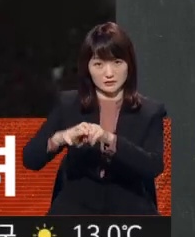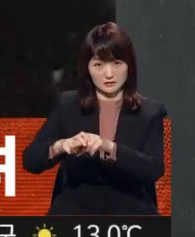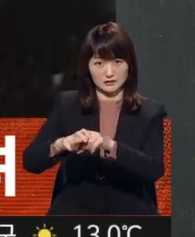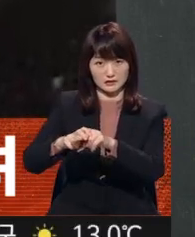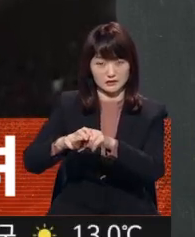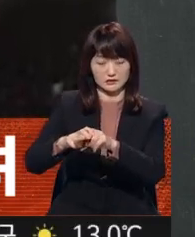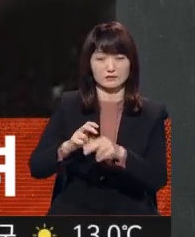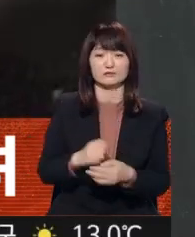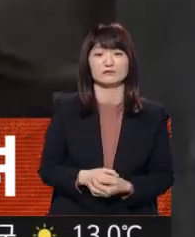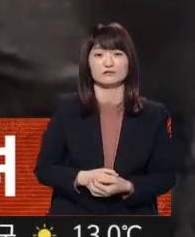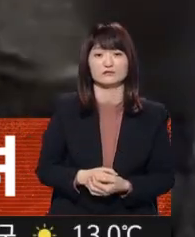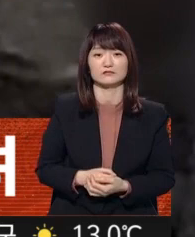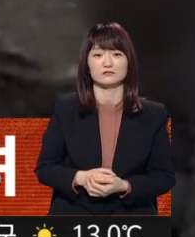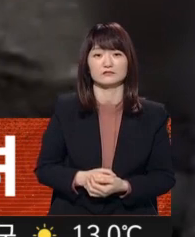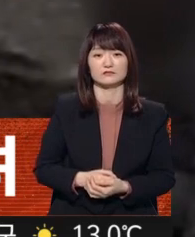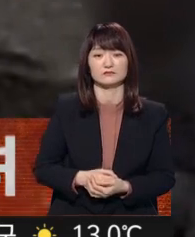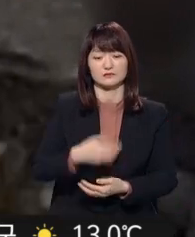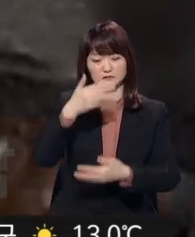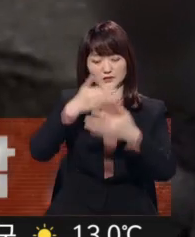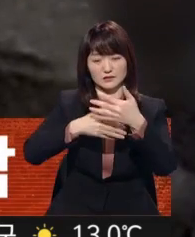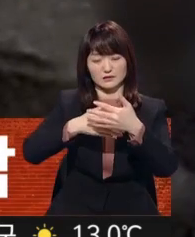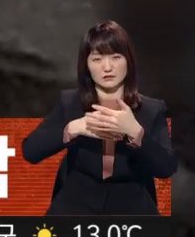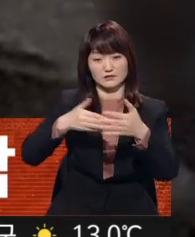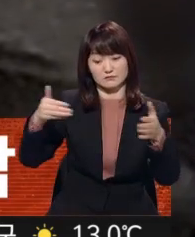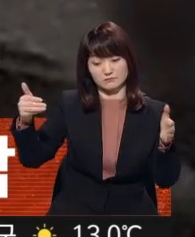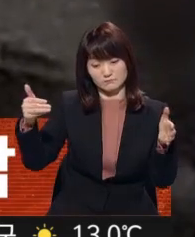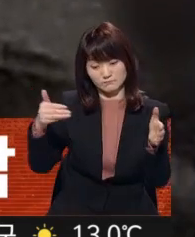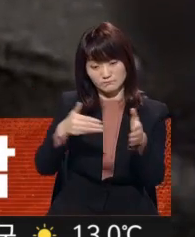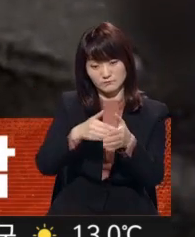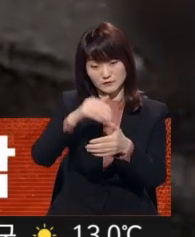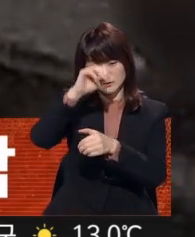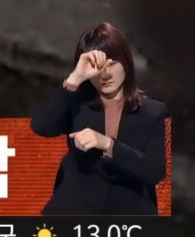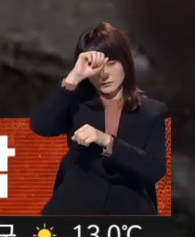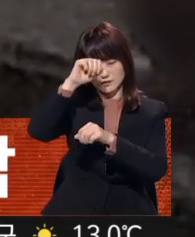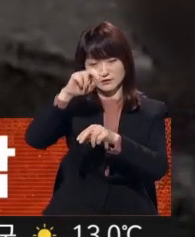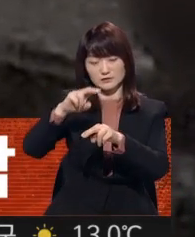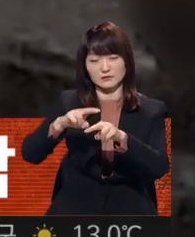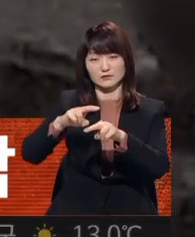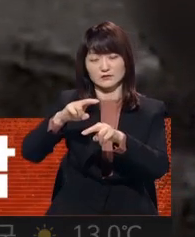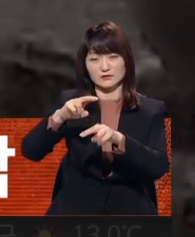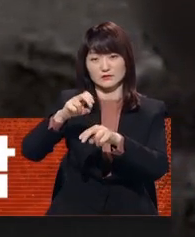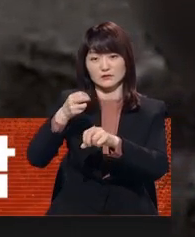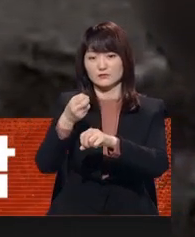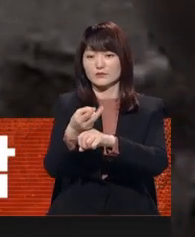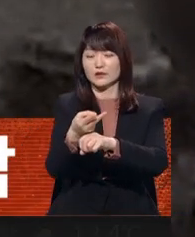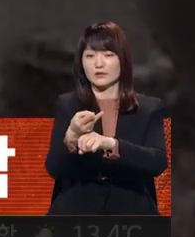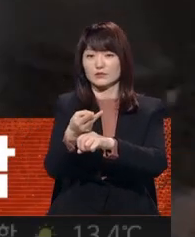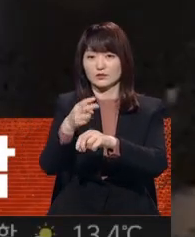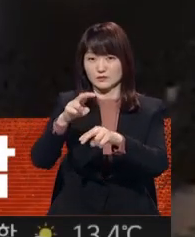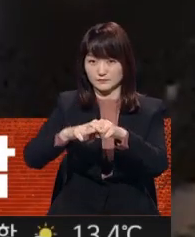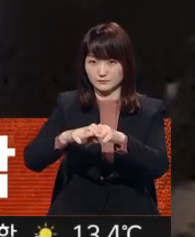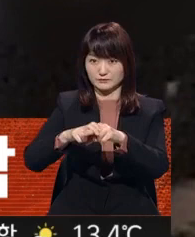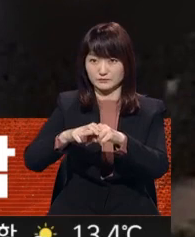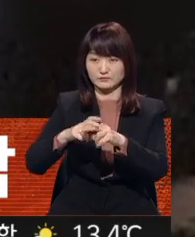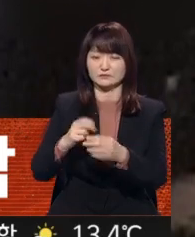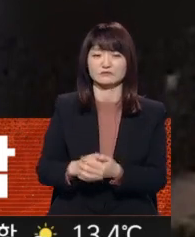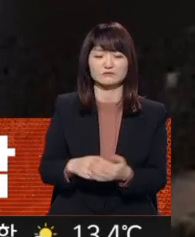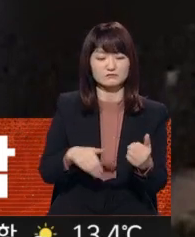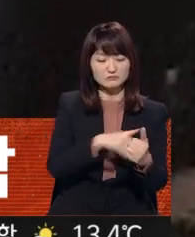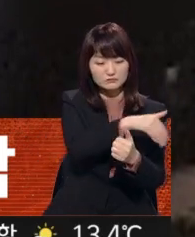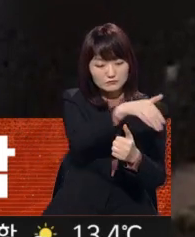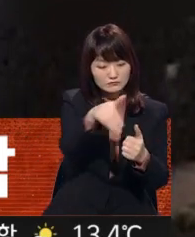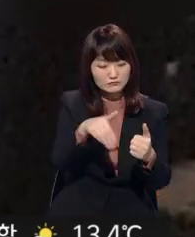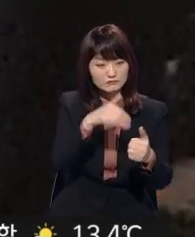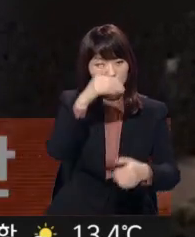올려놓은 후에 끝까지 영화가 끝날 때까지 저렇게 있었다고 합니다 근데 주변 사람들이 있었음에도 불구하고 저렇게 한 건 남들은 신경 쓰지